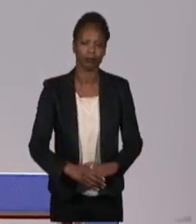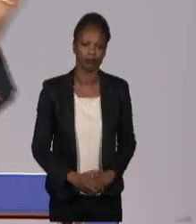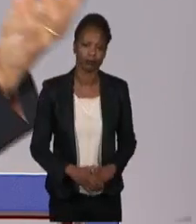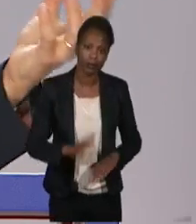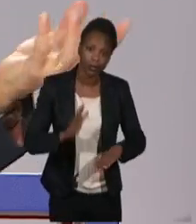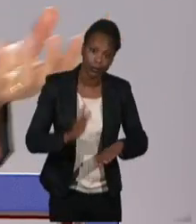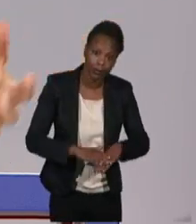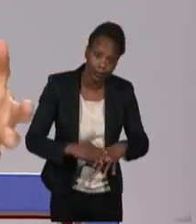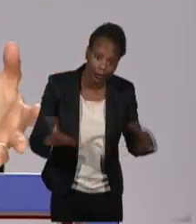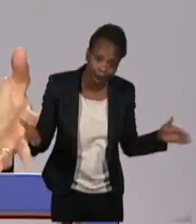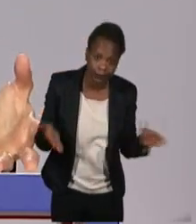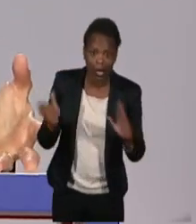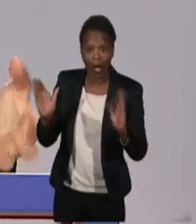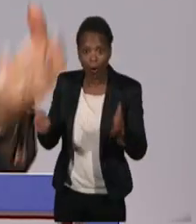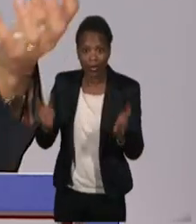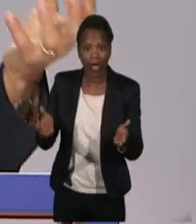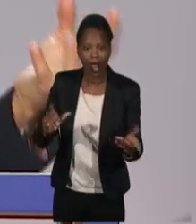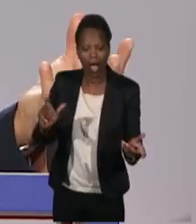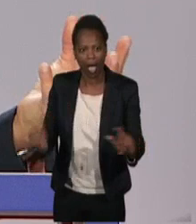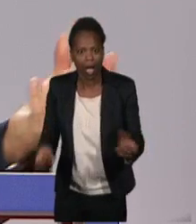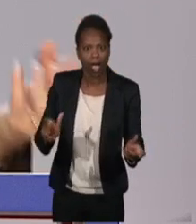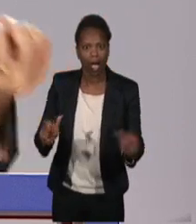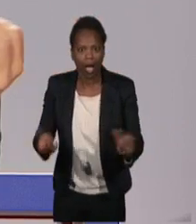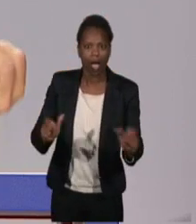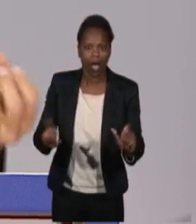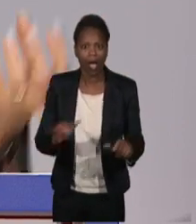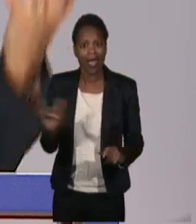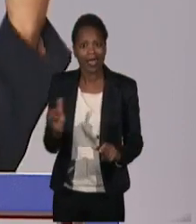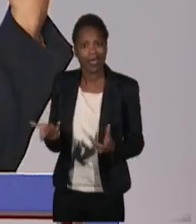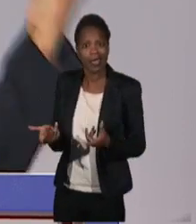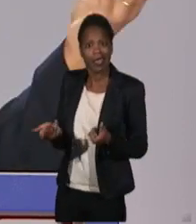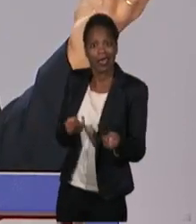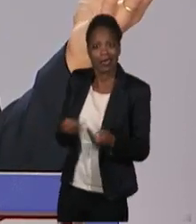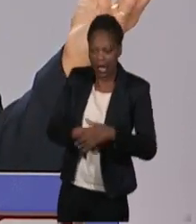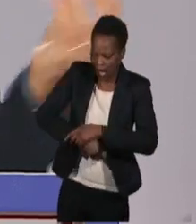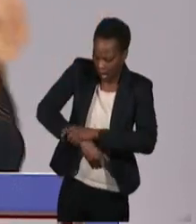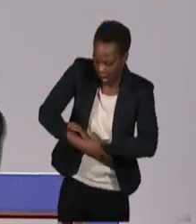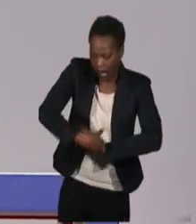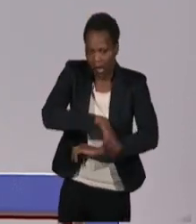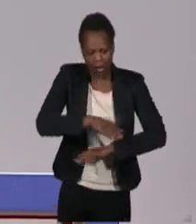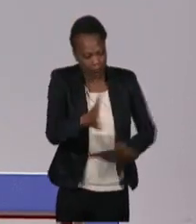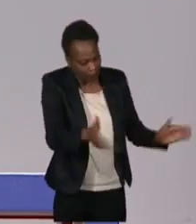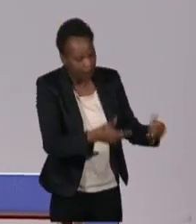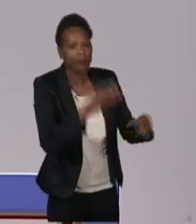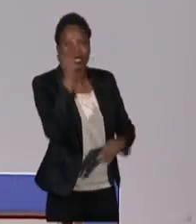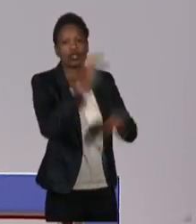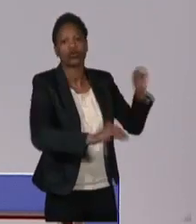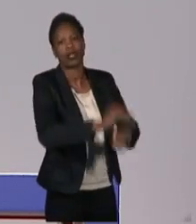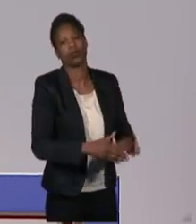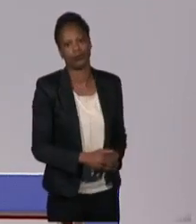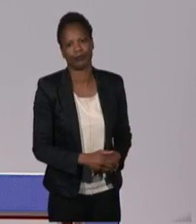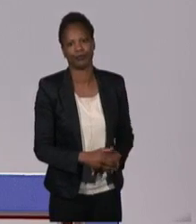pourtant, notre hôpital est à bout de souffle, tenu à bout de bras par des soignants héroïques. 5 millions